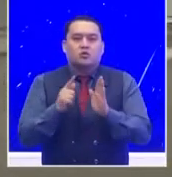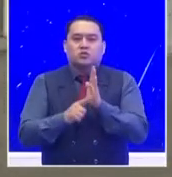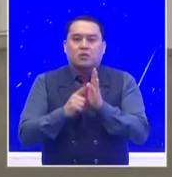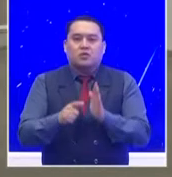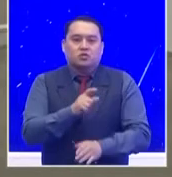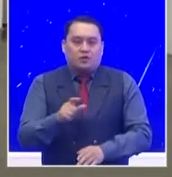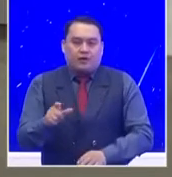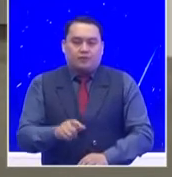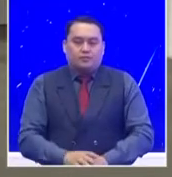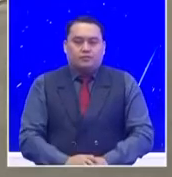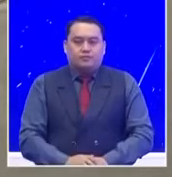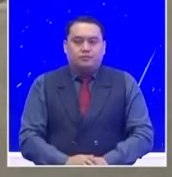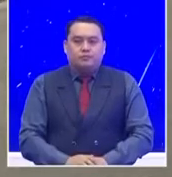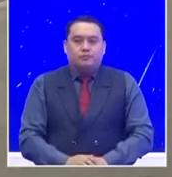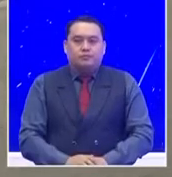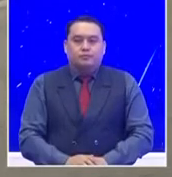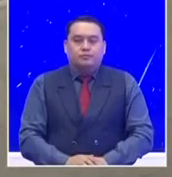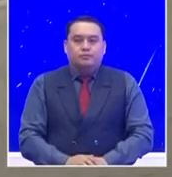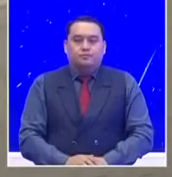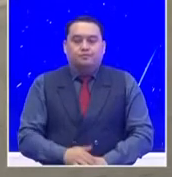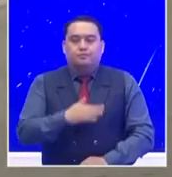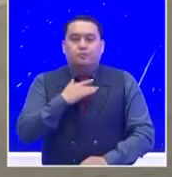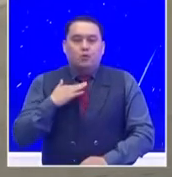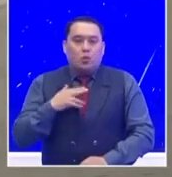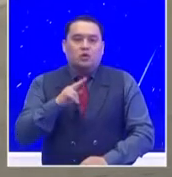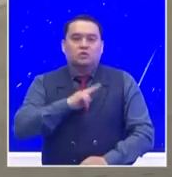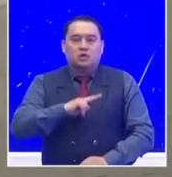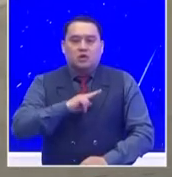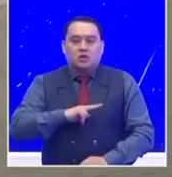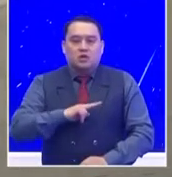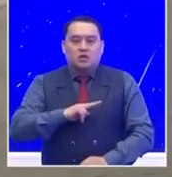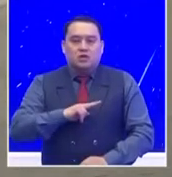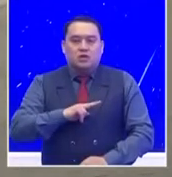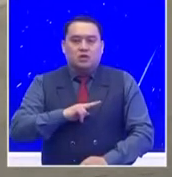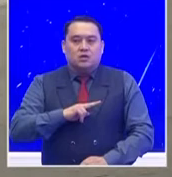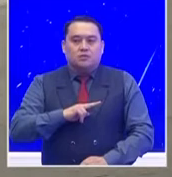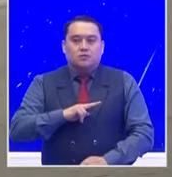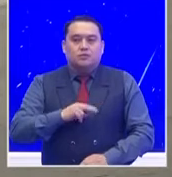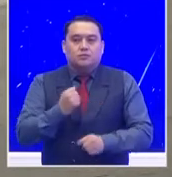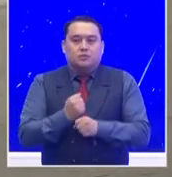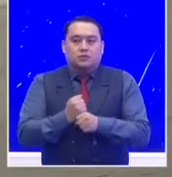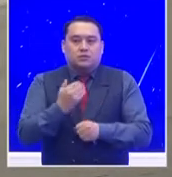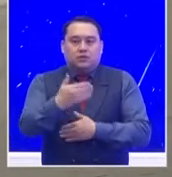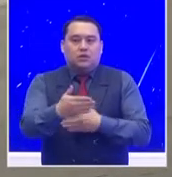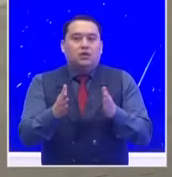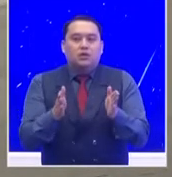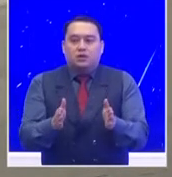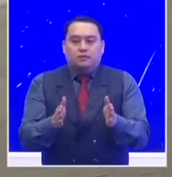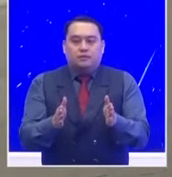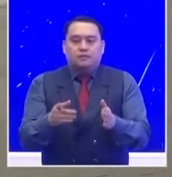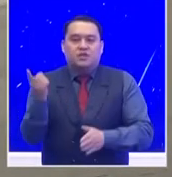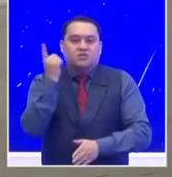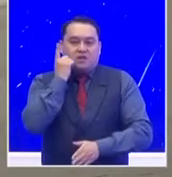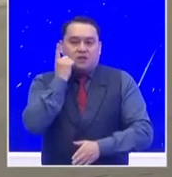70 человек. Очень много сотрудничали с КСЛ, делали для них контейнера для